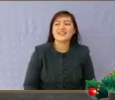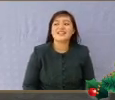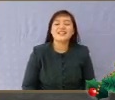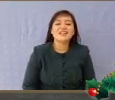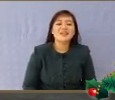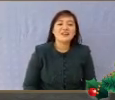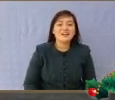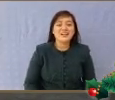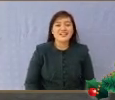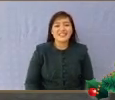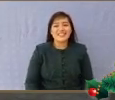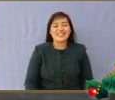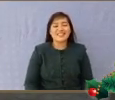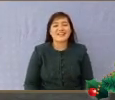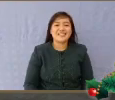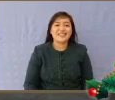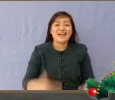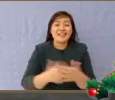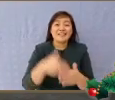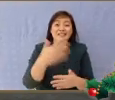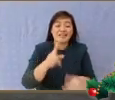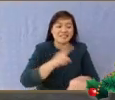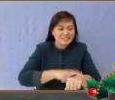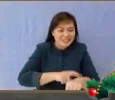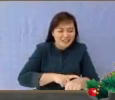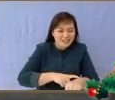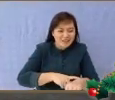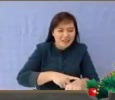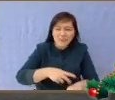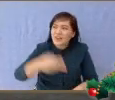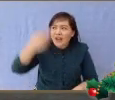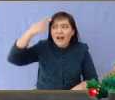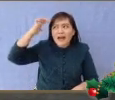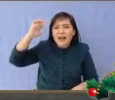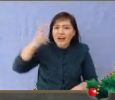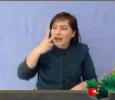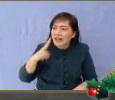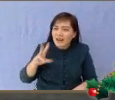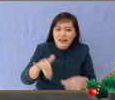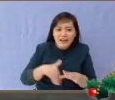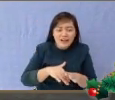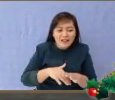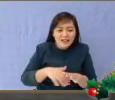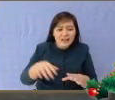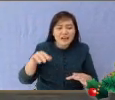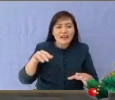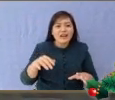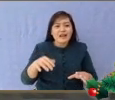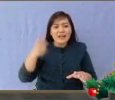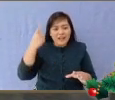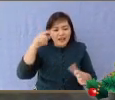Do you understand the message, ladies and gentlemen? Ang pumapatay sa tao is the fear.